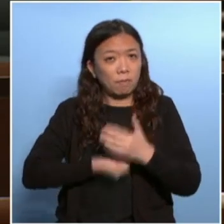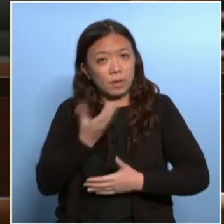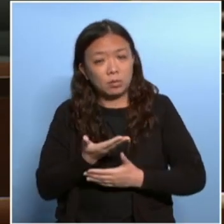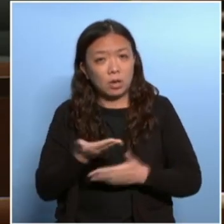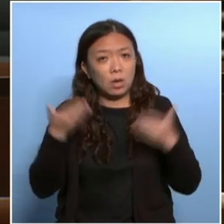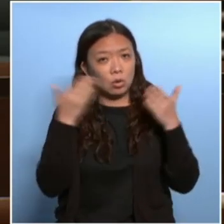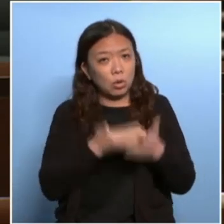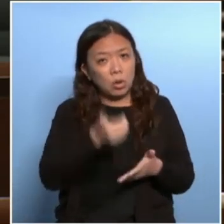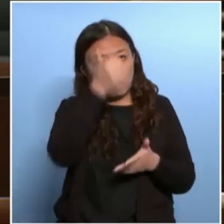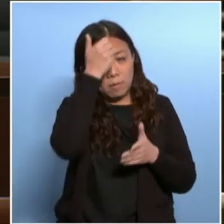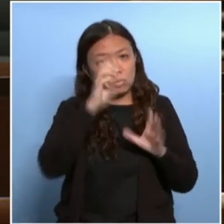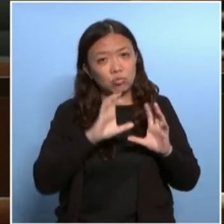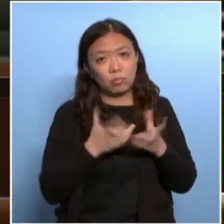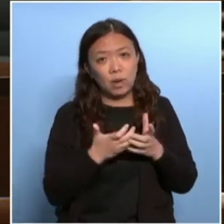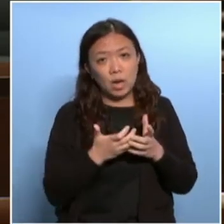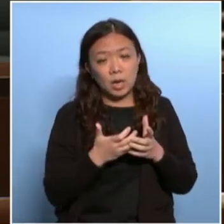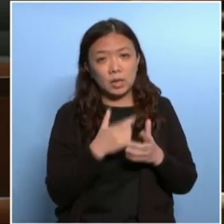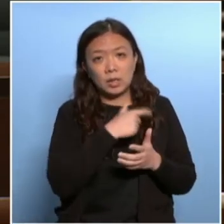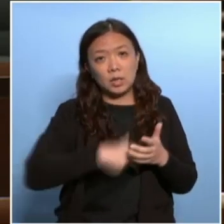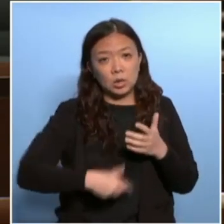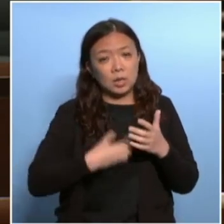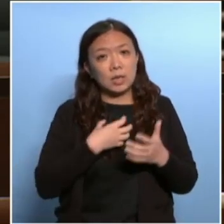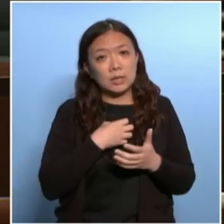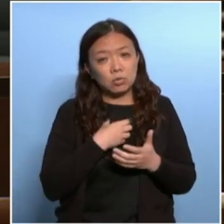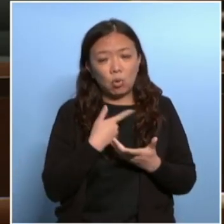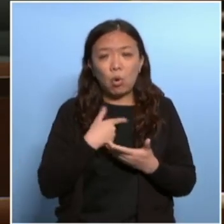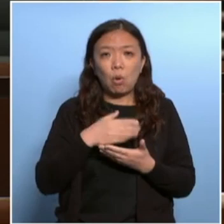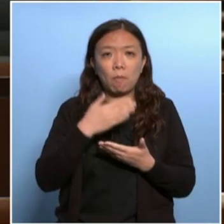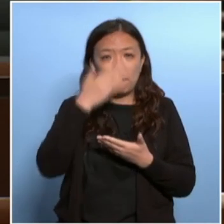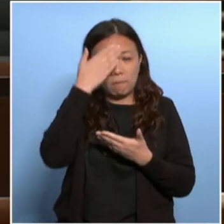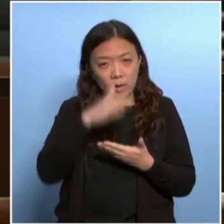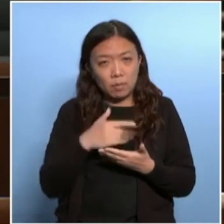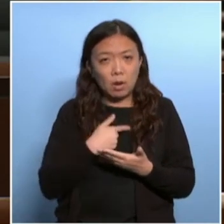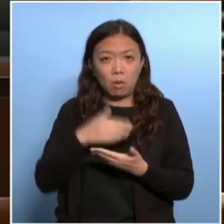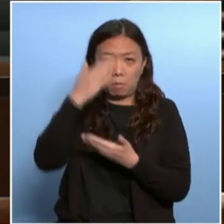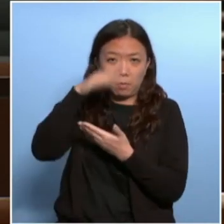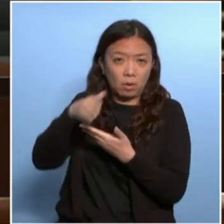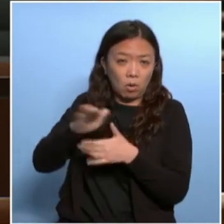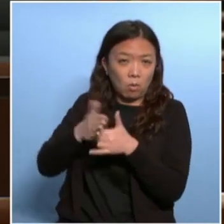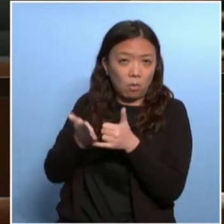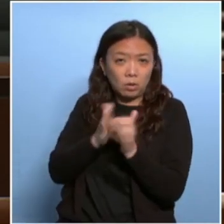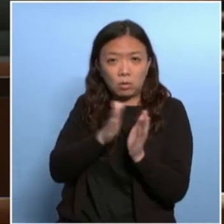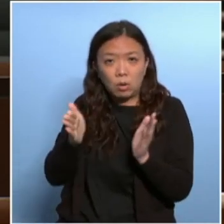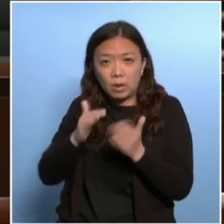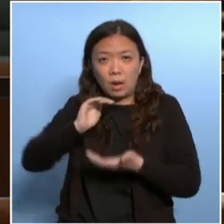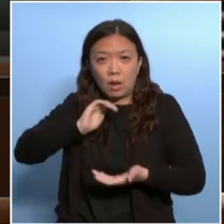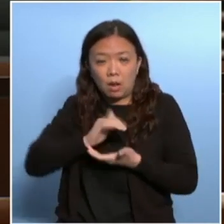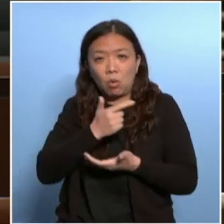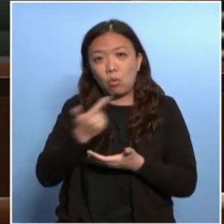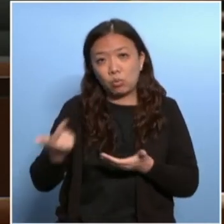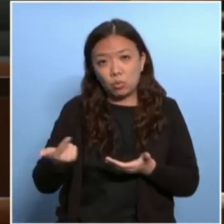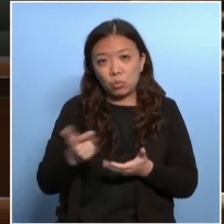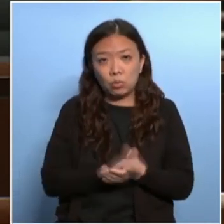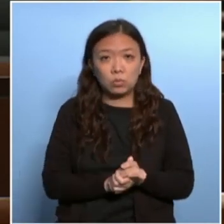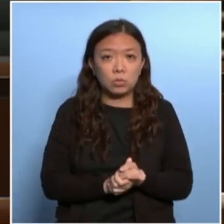民主派議員的情緒，這個我覺得沒問題。我亦都體諒他在懷孕期裏面有很多壓力，所以他任